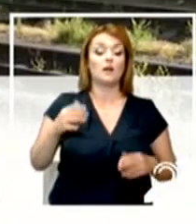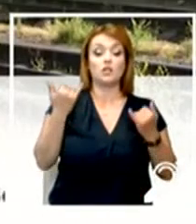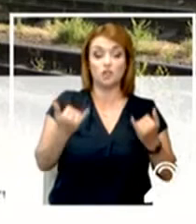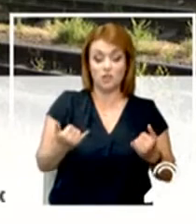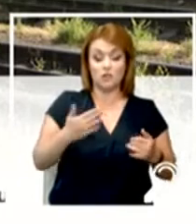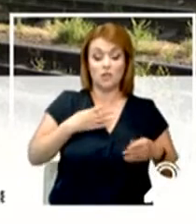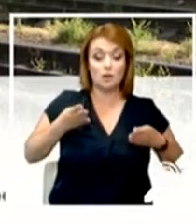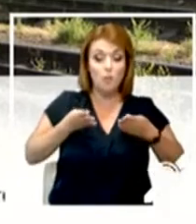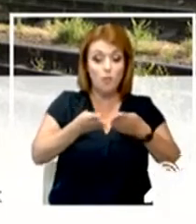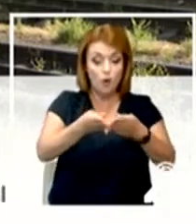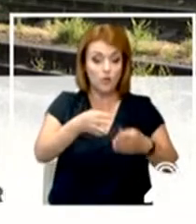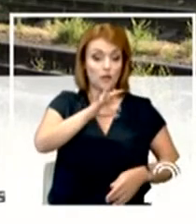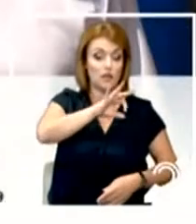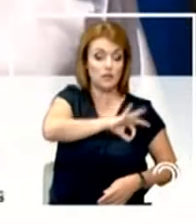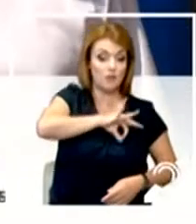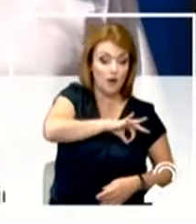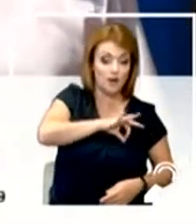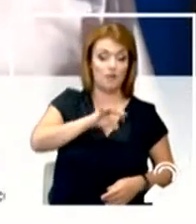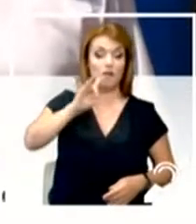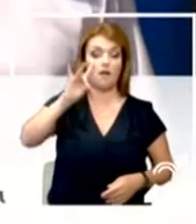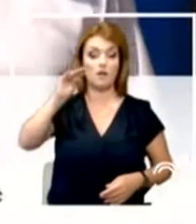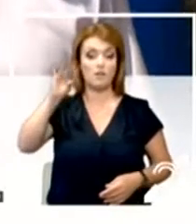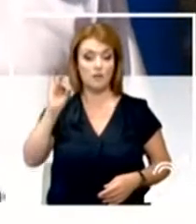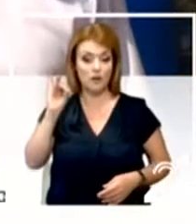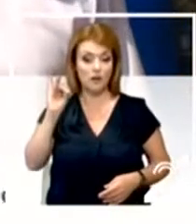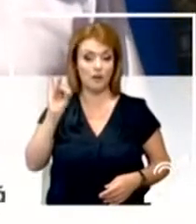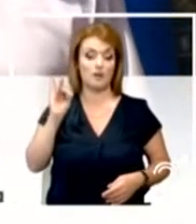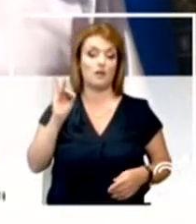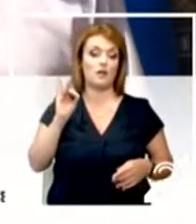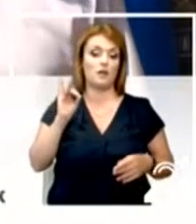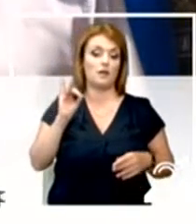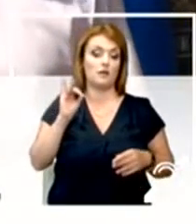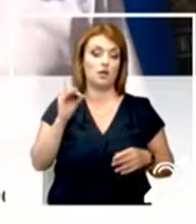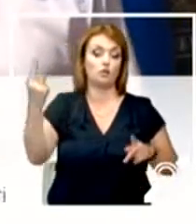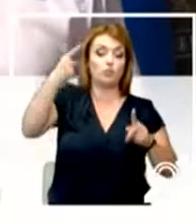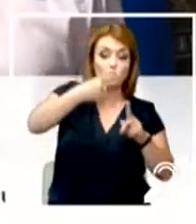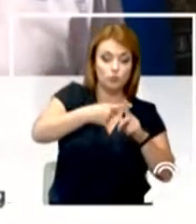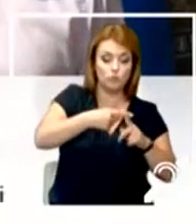Рені надійно з'єднані з нашою основною мережею.